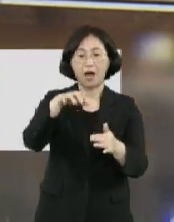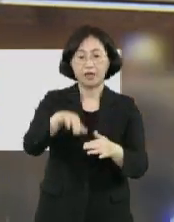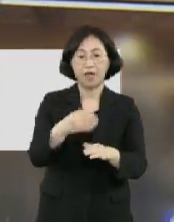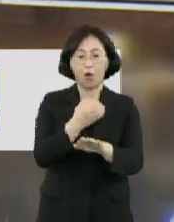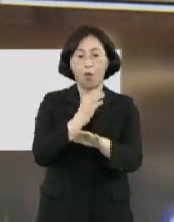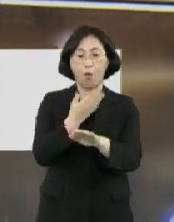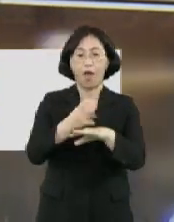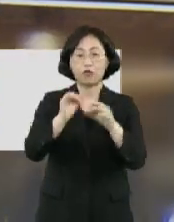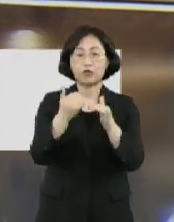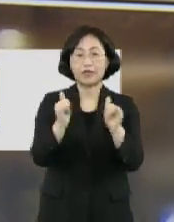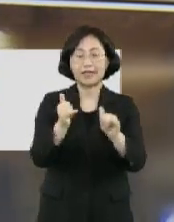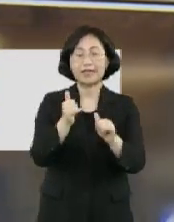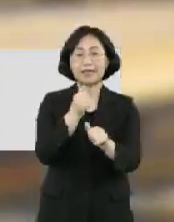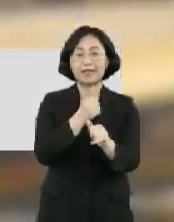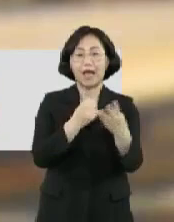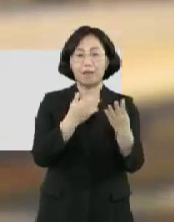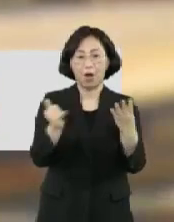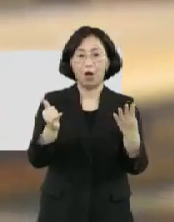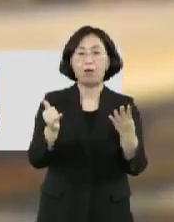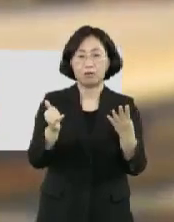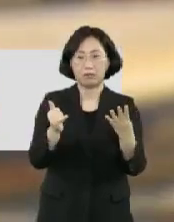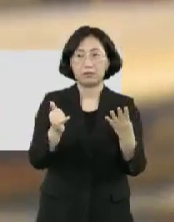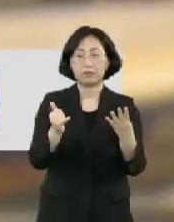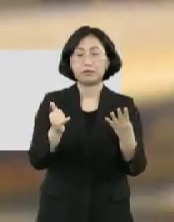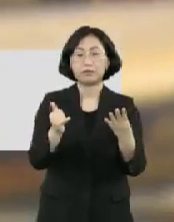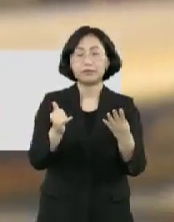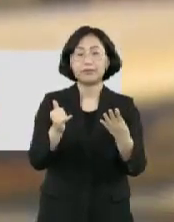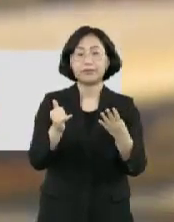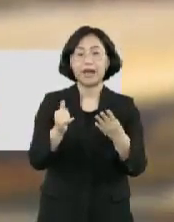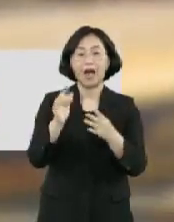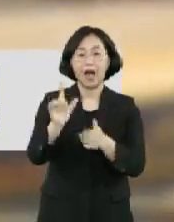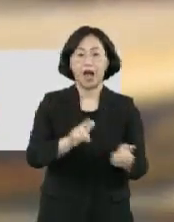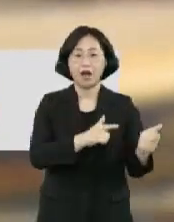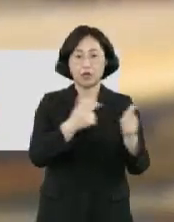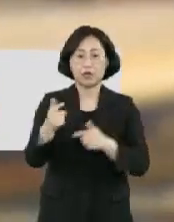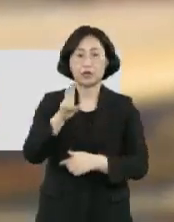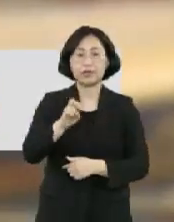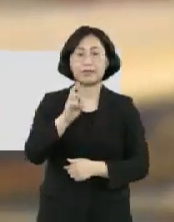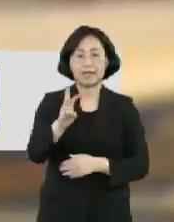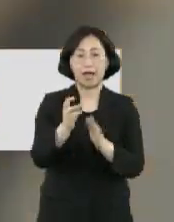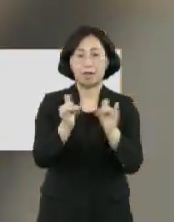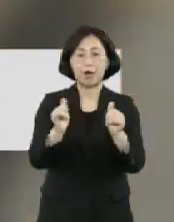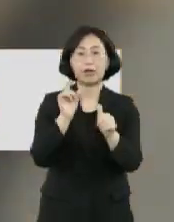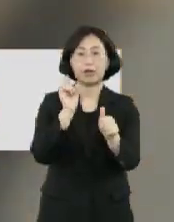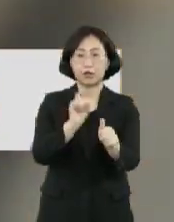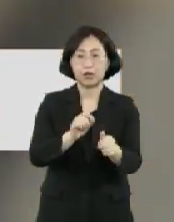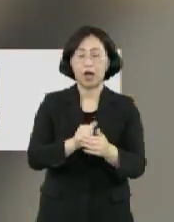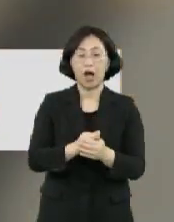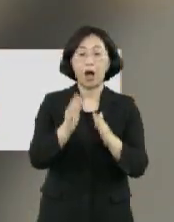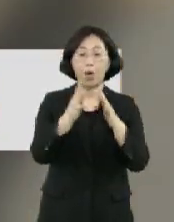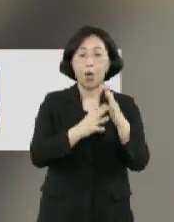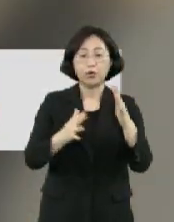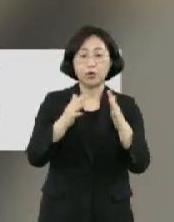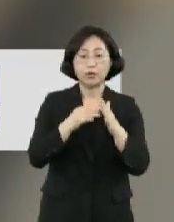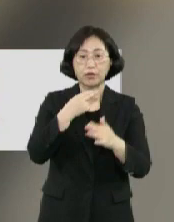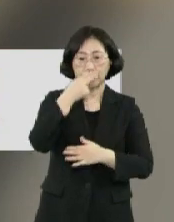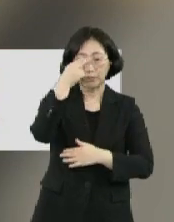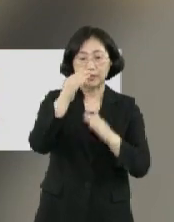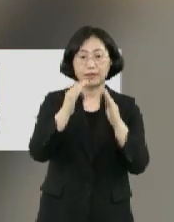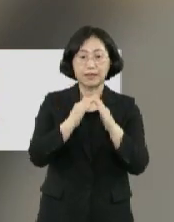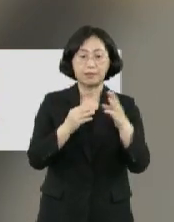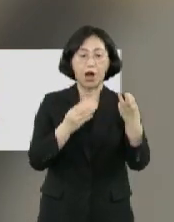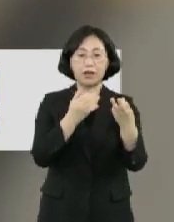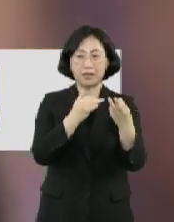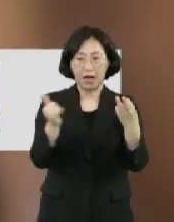외국인 4명 등 최근 외국인 확진 사례가 들면서 하루 사이 23명이 추가됐고 공주 에서도 유흥업소 관련